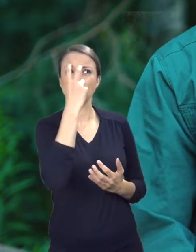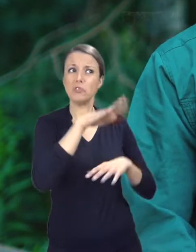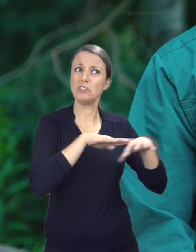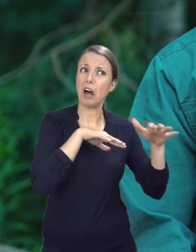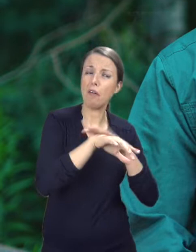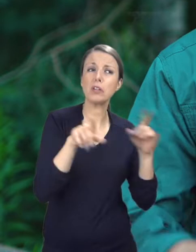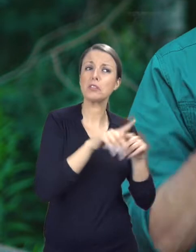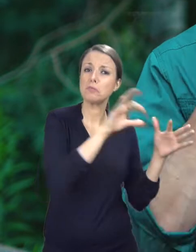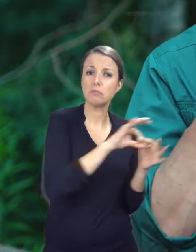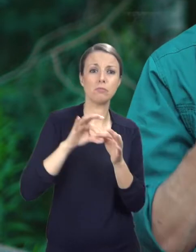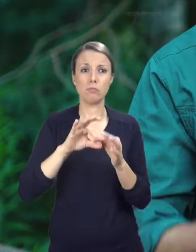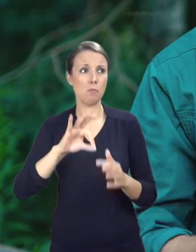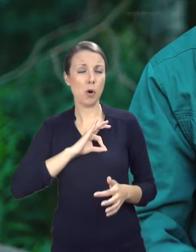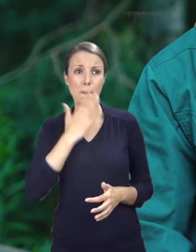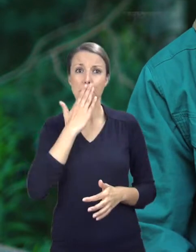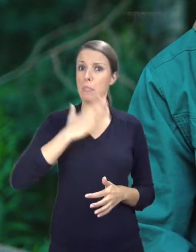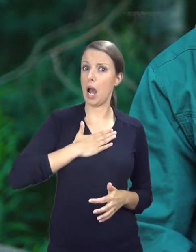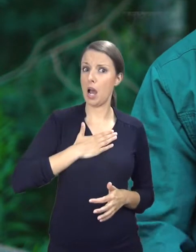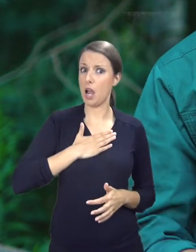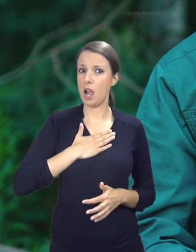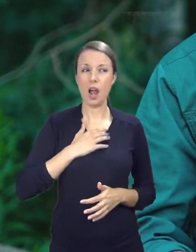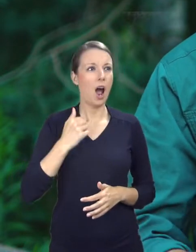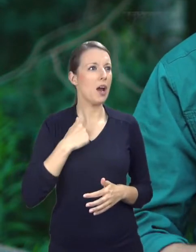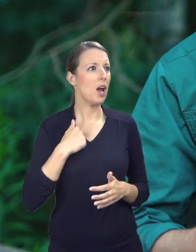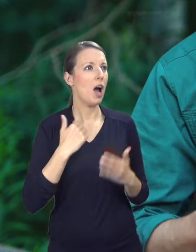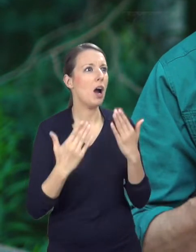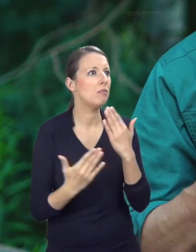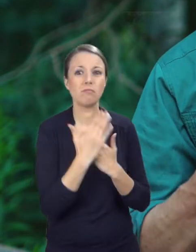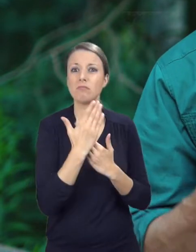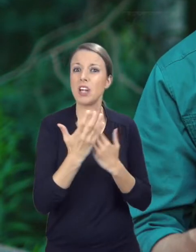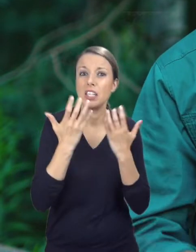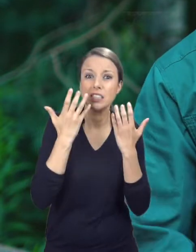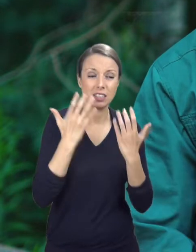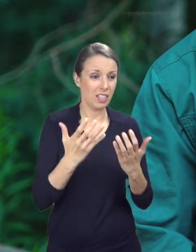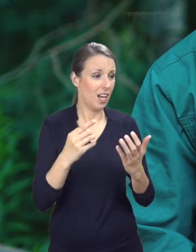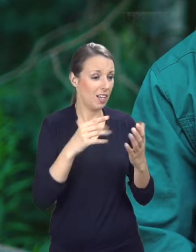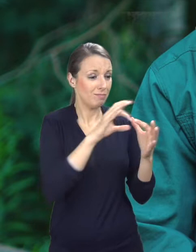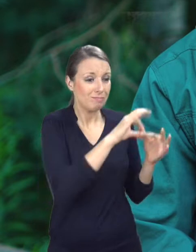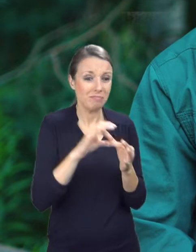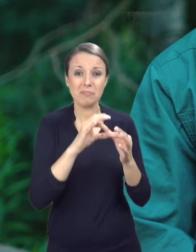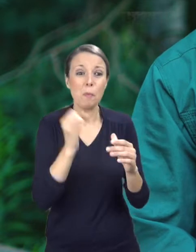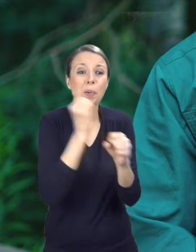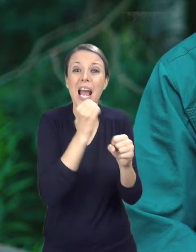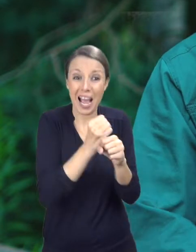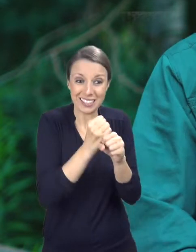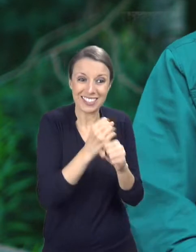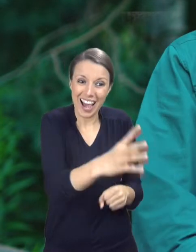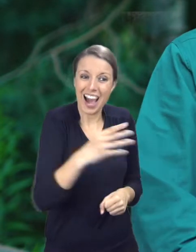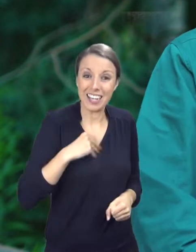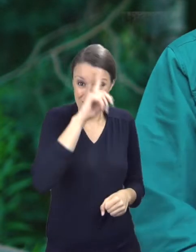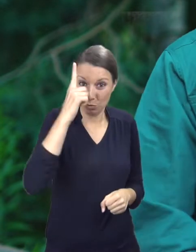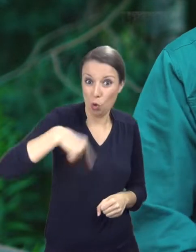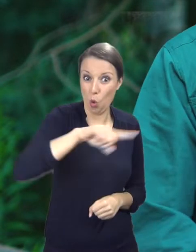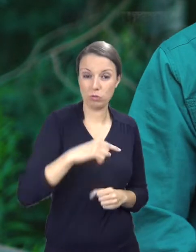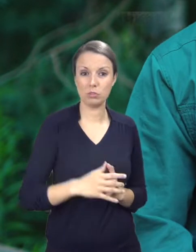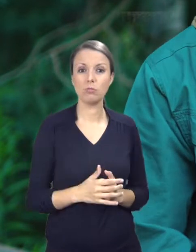pasją i odkryłem, że ja chcę to wykorzystywać właśnie przy pracy z ludźmi. Ja miałem taki epizod, że